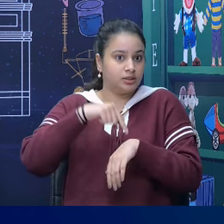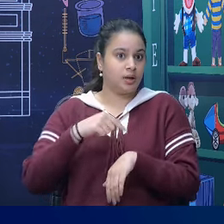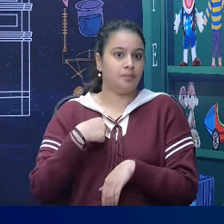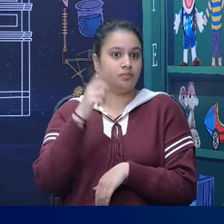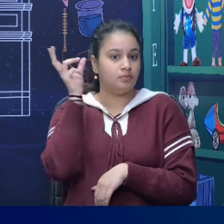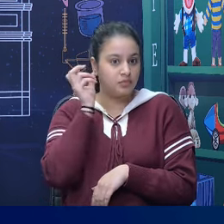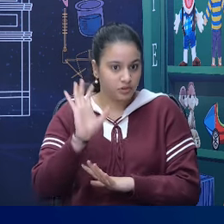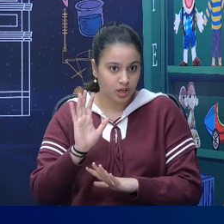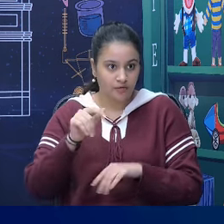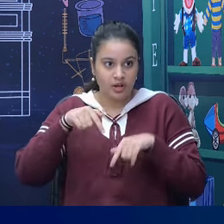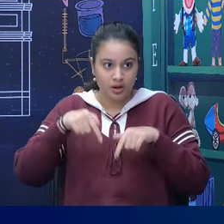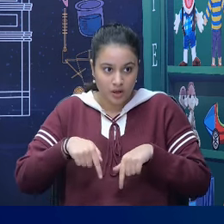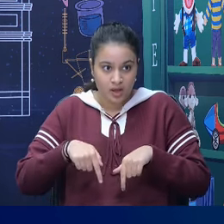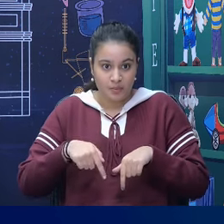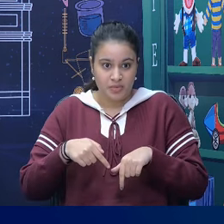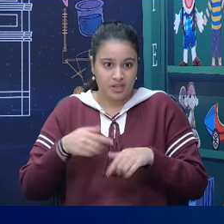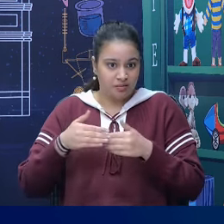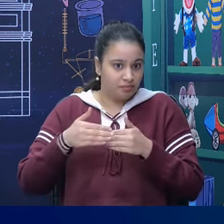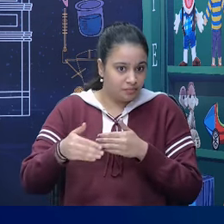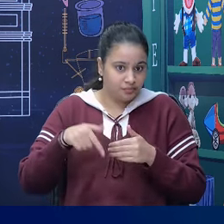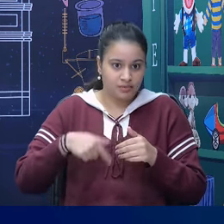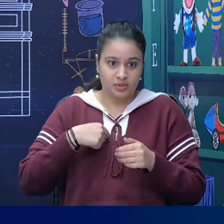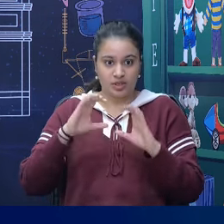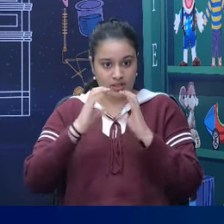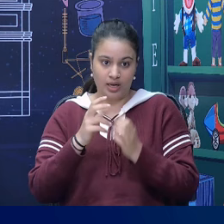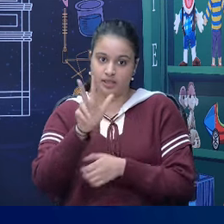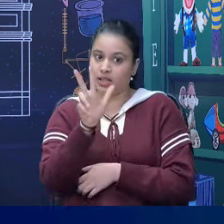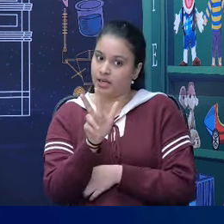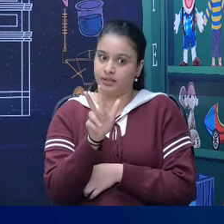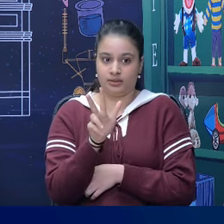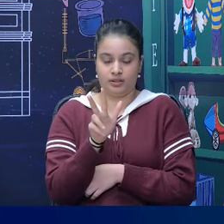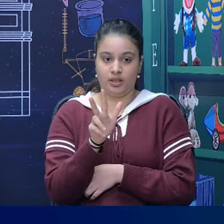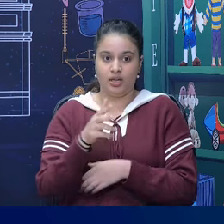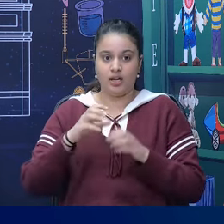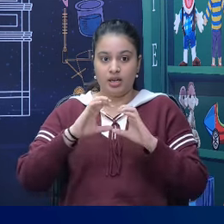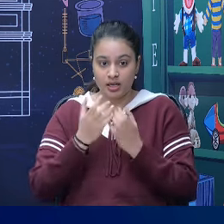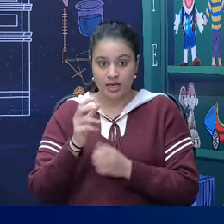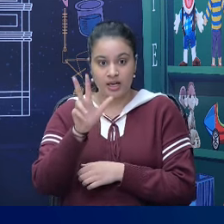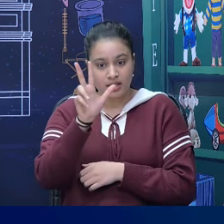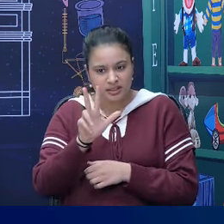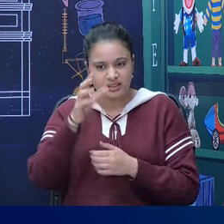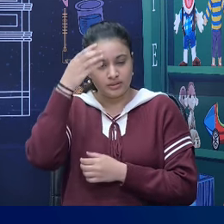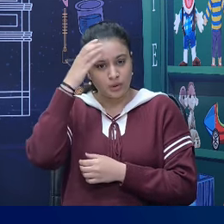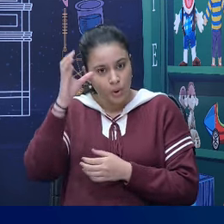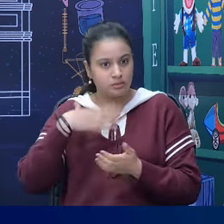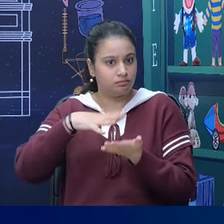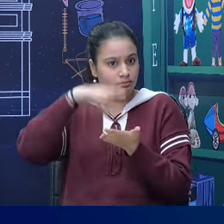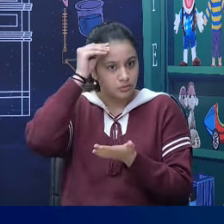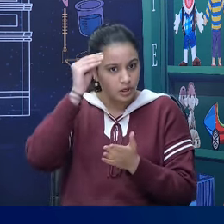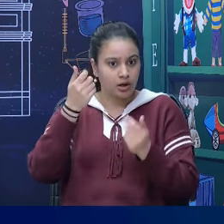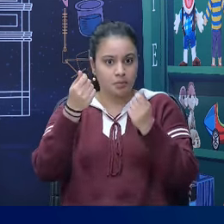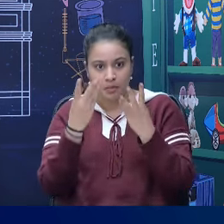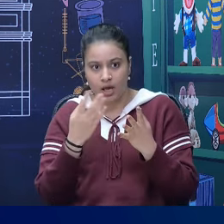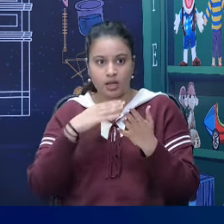दूं सिमरन कि अभी तक जो स्टूडेंट थे वो एथ क्लास तक थे और एथ क्लास तक उन्होंने जो भी कांसेप्ट पढ़े मैथ्स में या जो भी